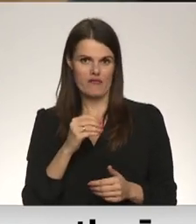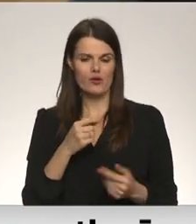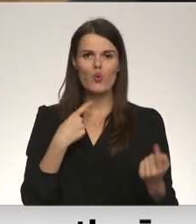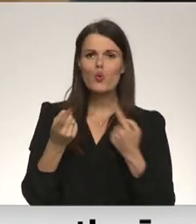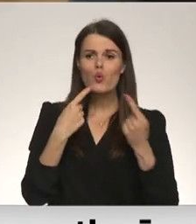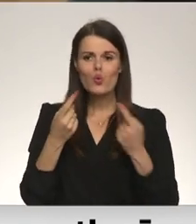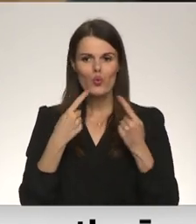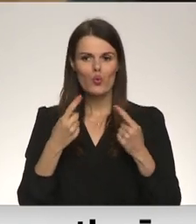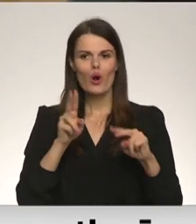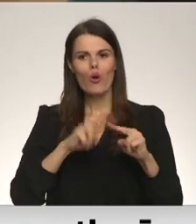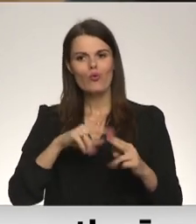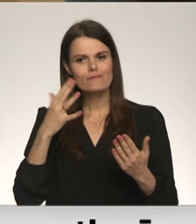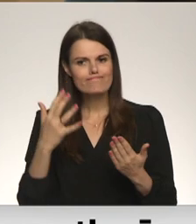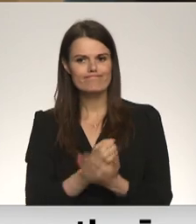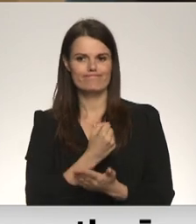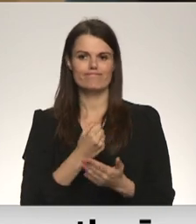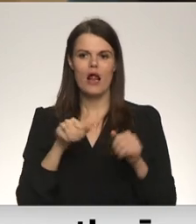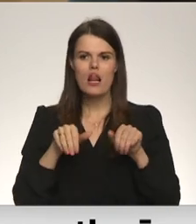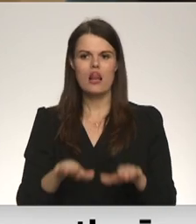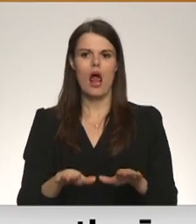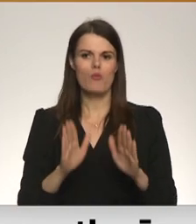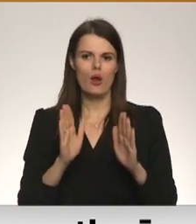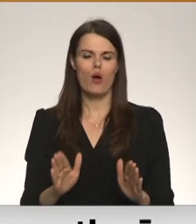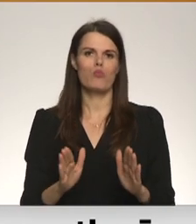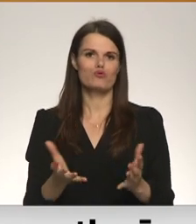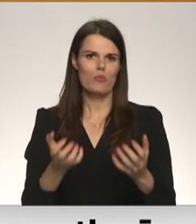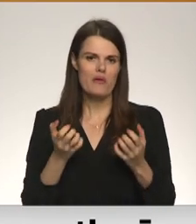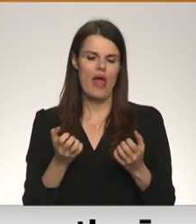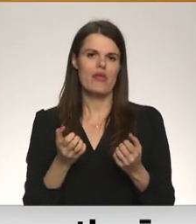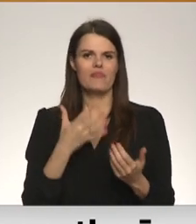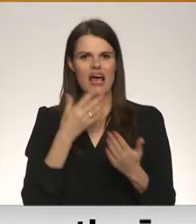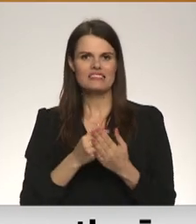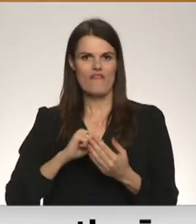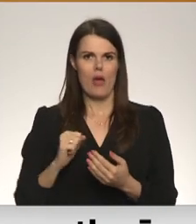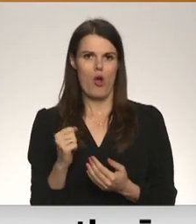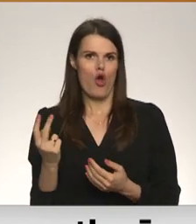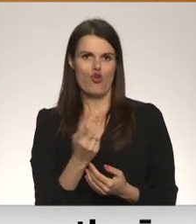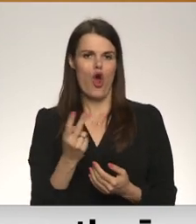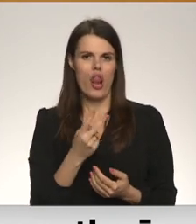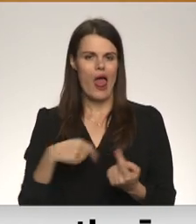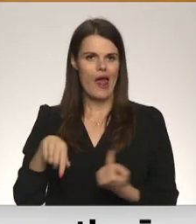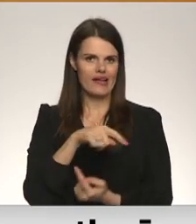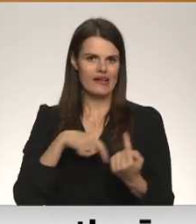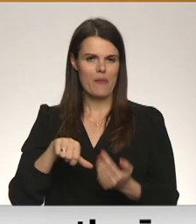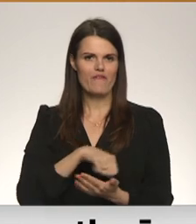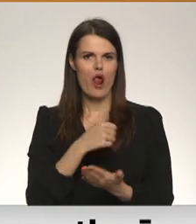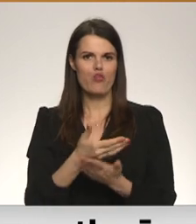runāt un panākt lēmumu pieņemšanu ar saviem kolēģiem valdošo koalīciju